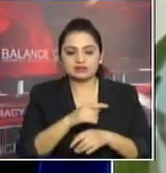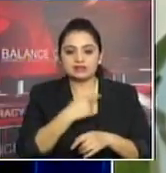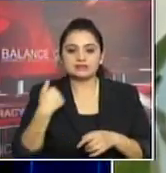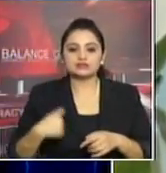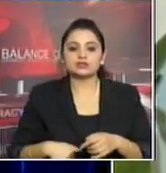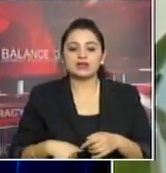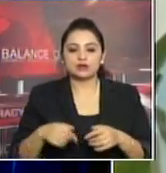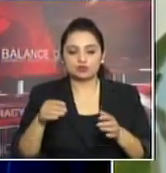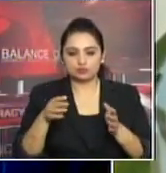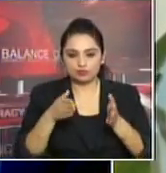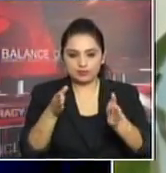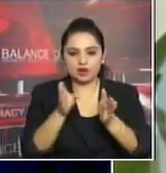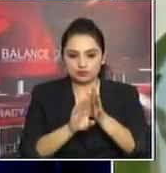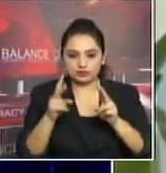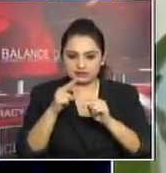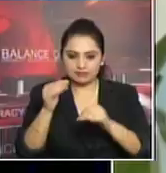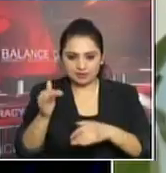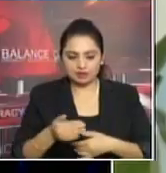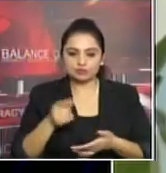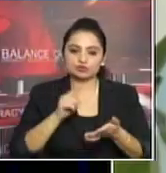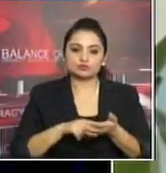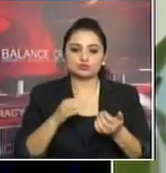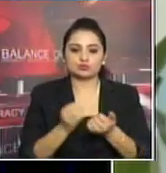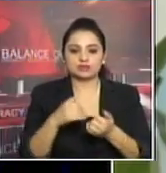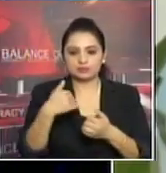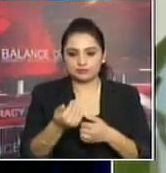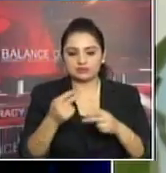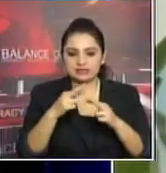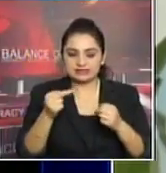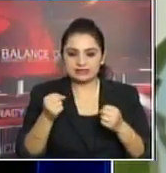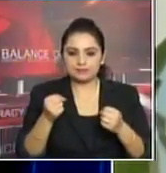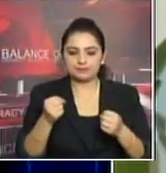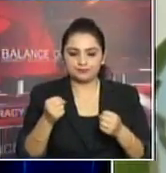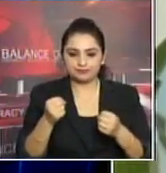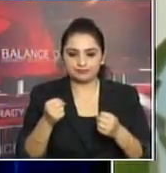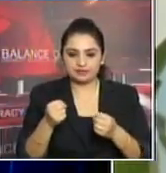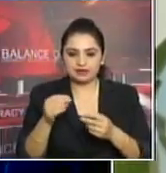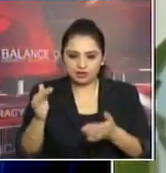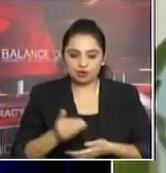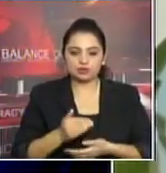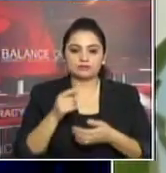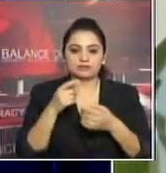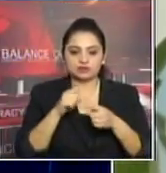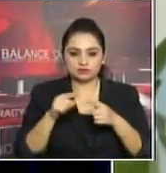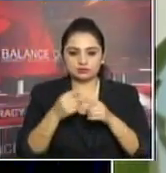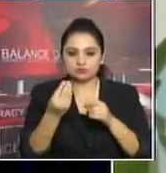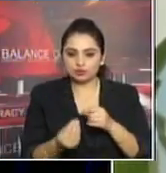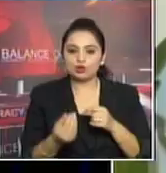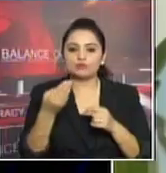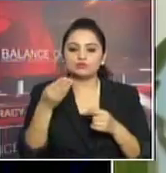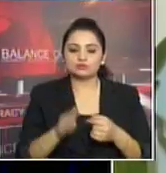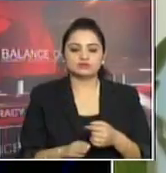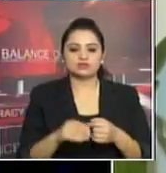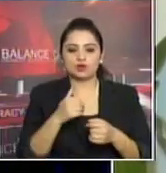मुलुकबाट सामानहरू आउन थालेपछि एउटा कुरो त सामानको ढुवानीमा कम खर्च भएको छ र अर्को हाम्रो चाहिँ